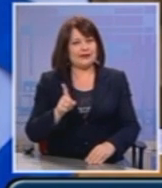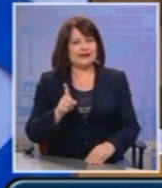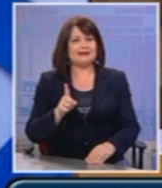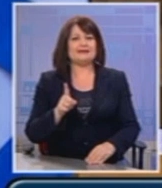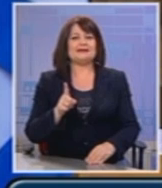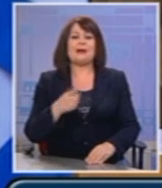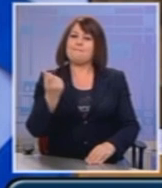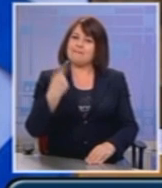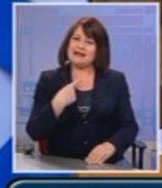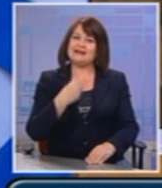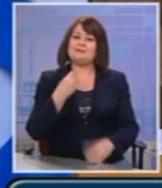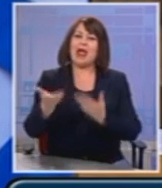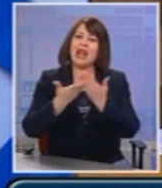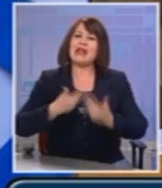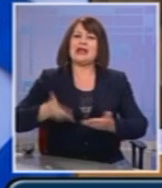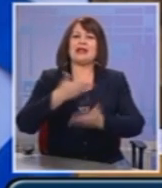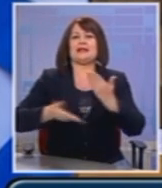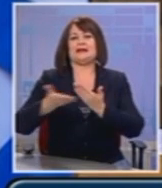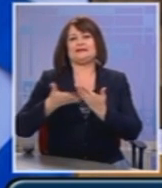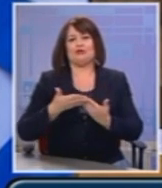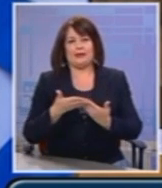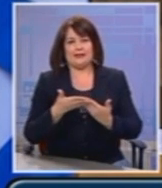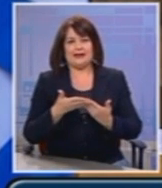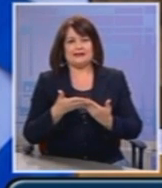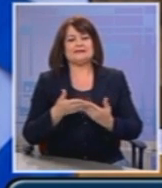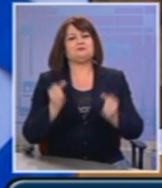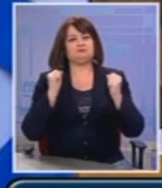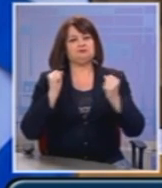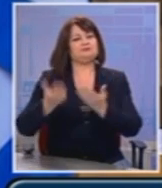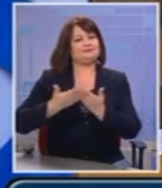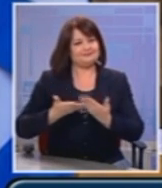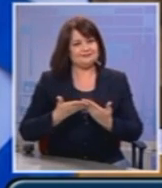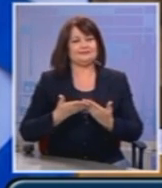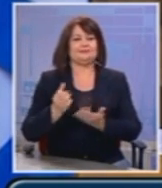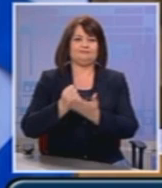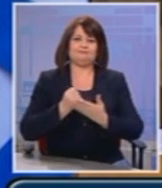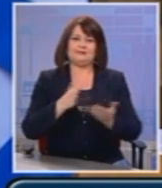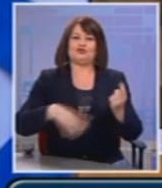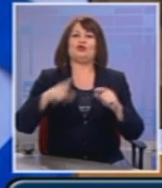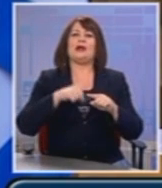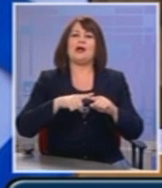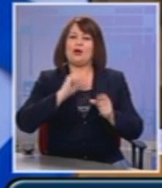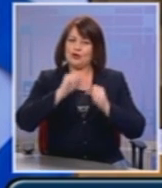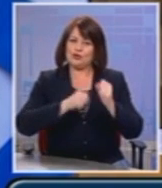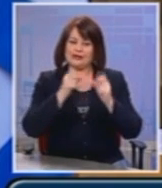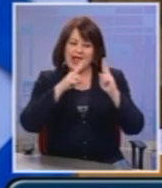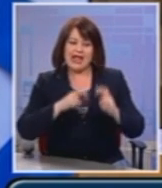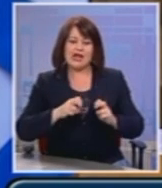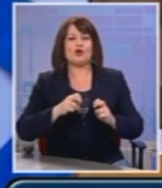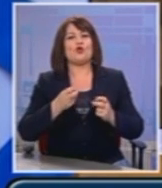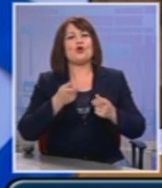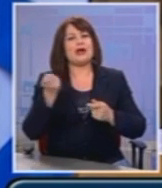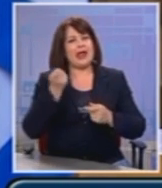είναι ένα μήνυμα αλληλεγγύης και συμπαράταξης και συμπαράστασης αυτόν τον έλεγχο του χρέους